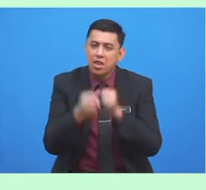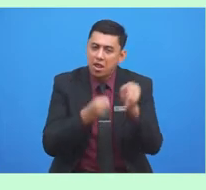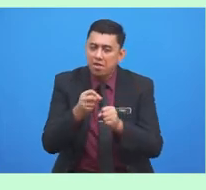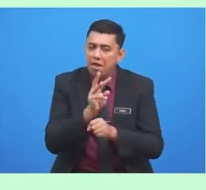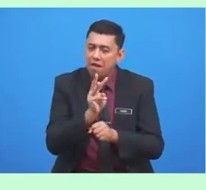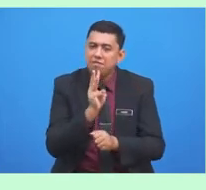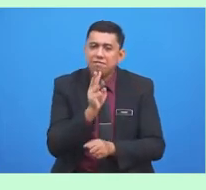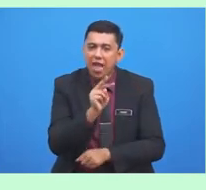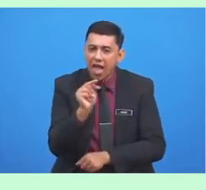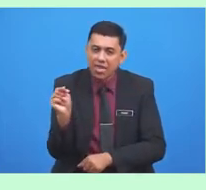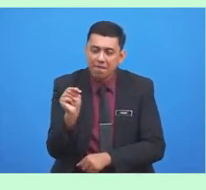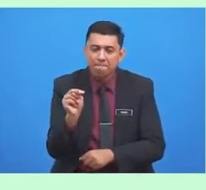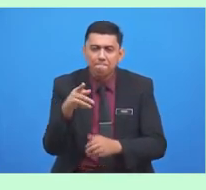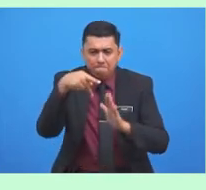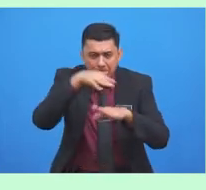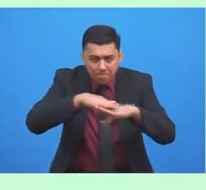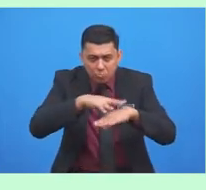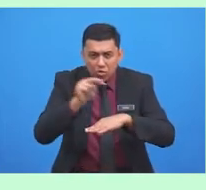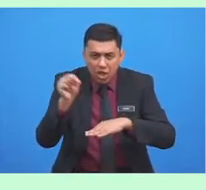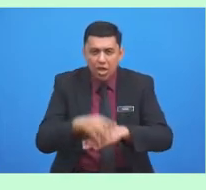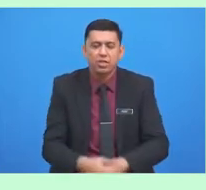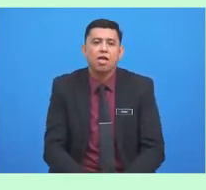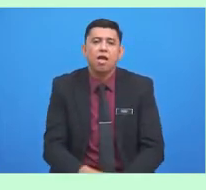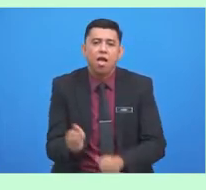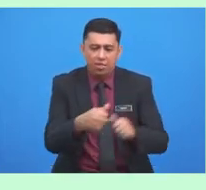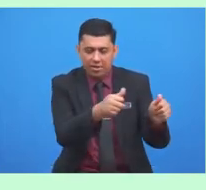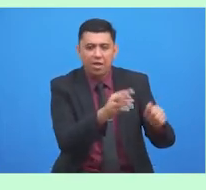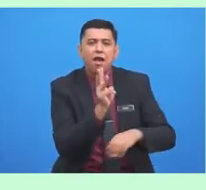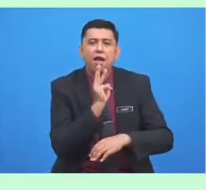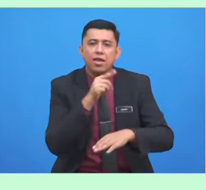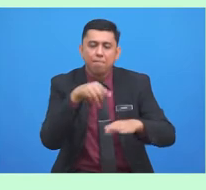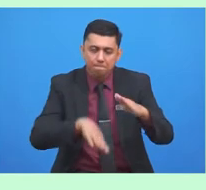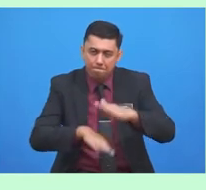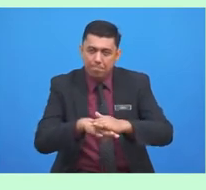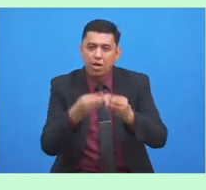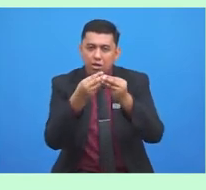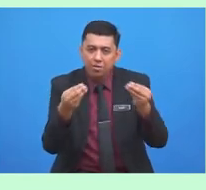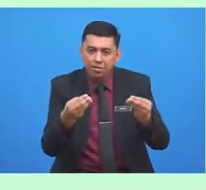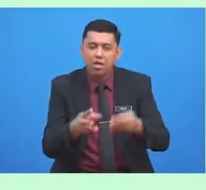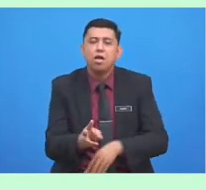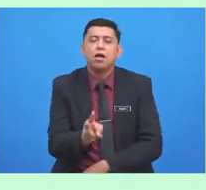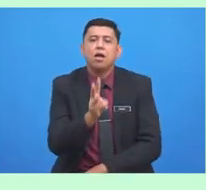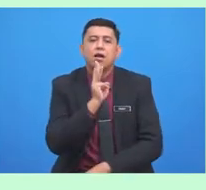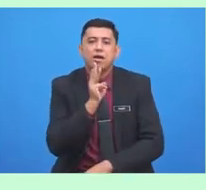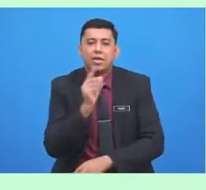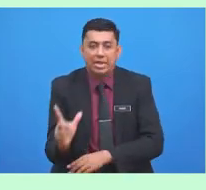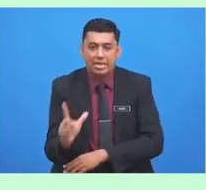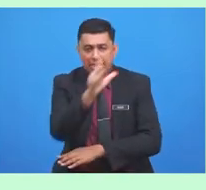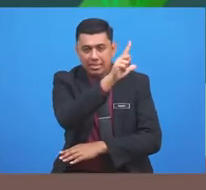permukaan, 2. Aliran air bawah tanah, 3. Alir lintang